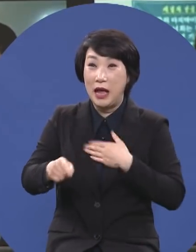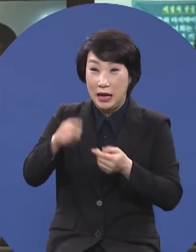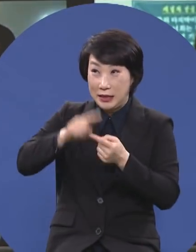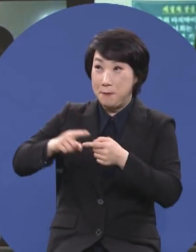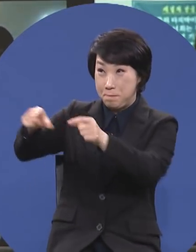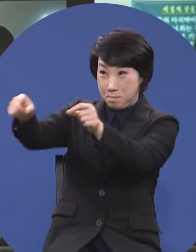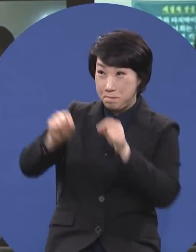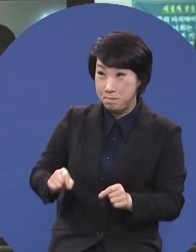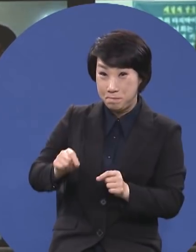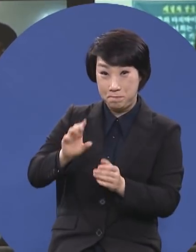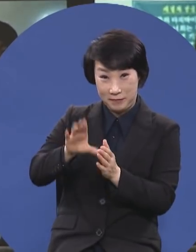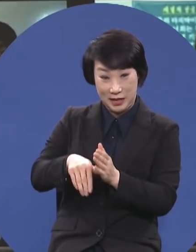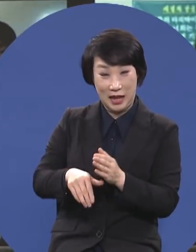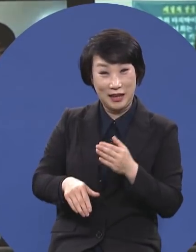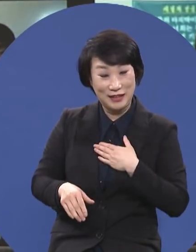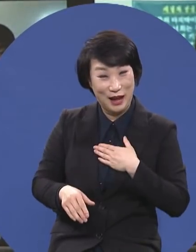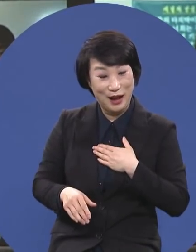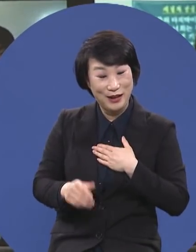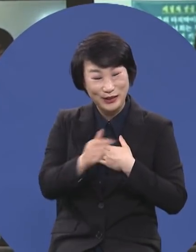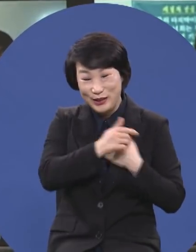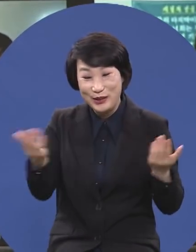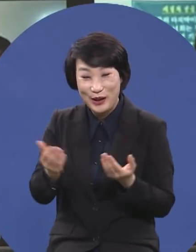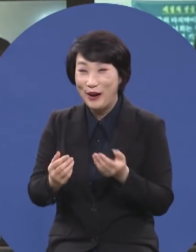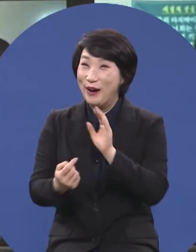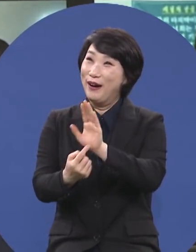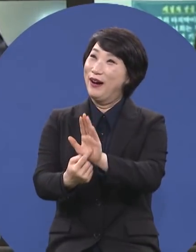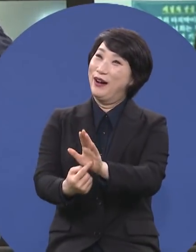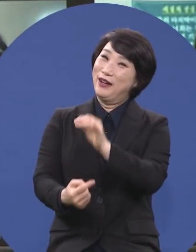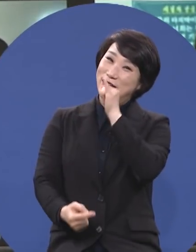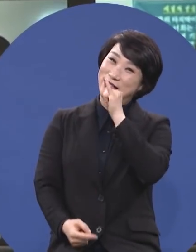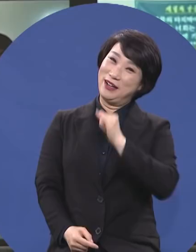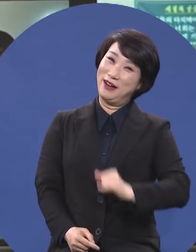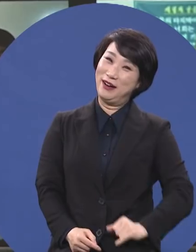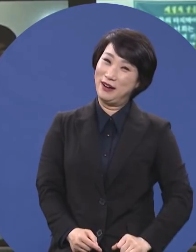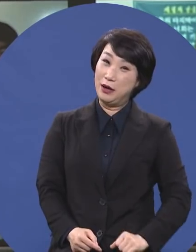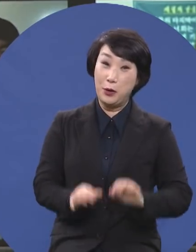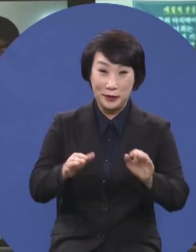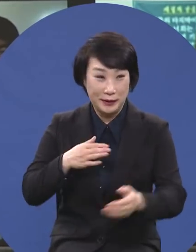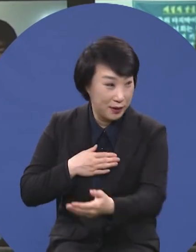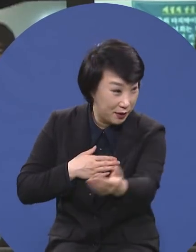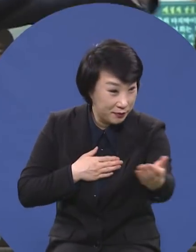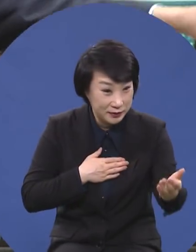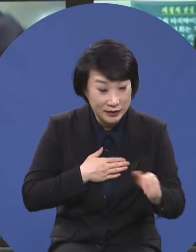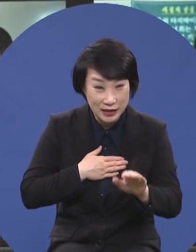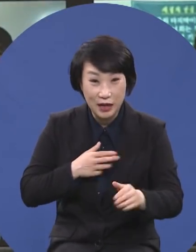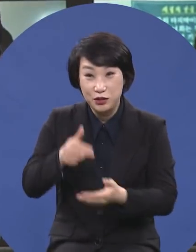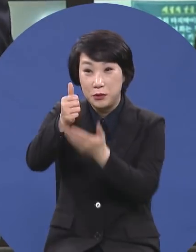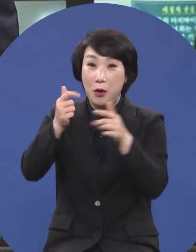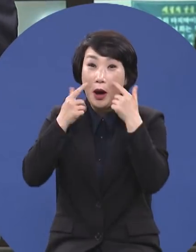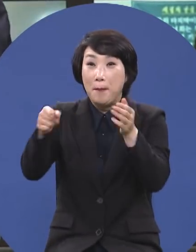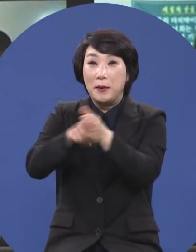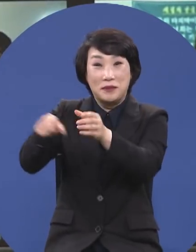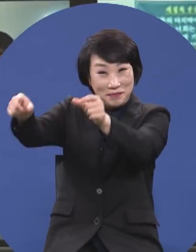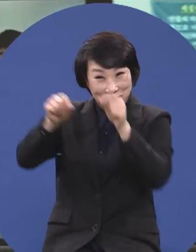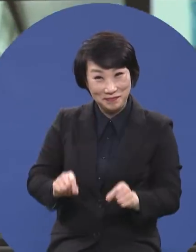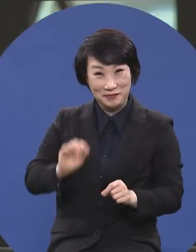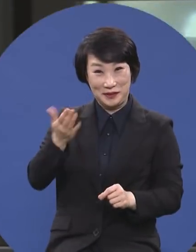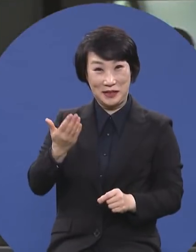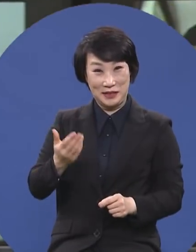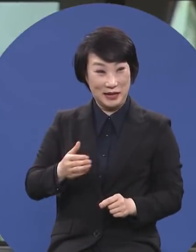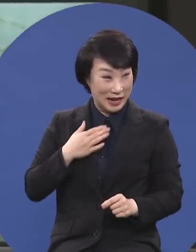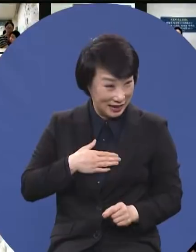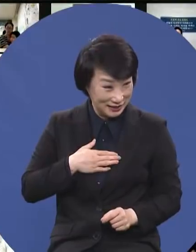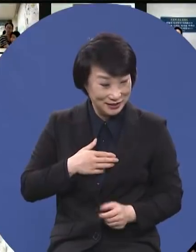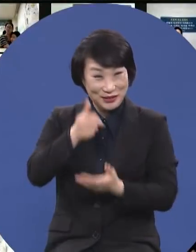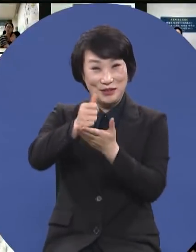그대로 받아들일 때 엄청난 역사가 일어납니다. 오늘 여러분들이 주님의 확신이 내 확신이 되기를